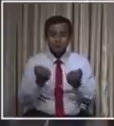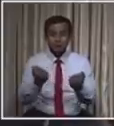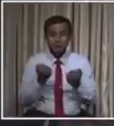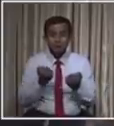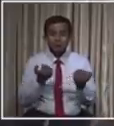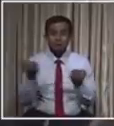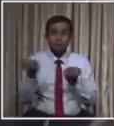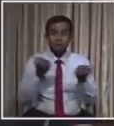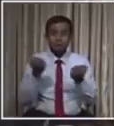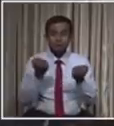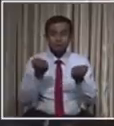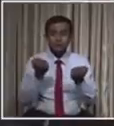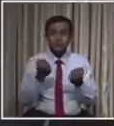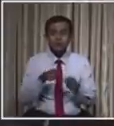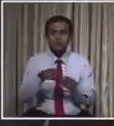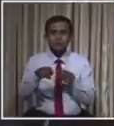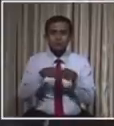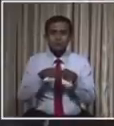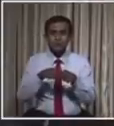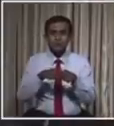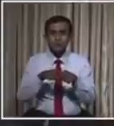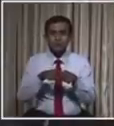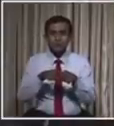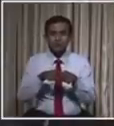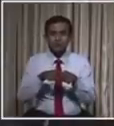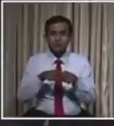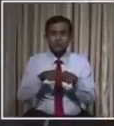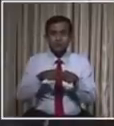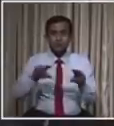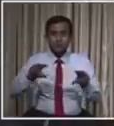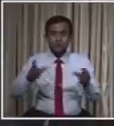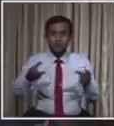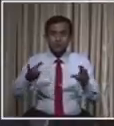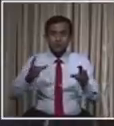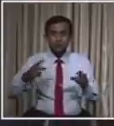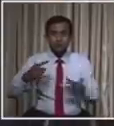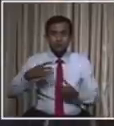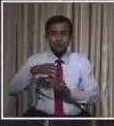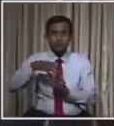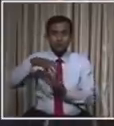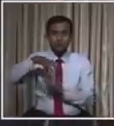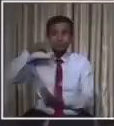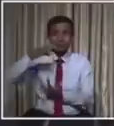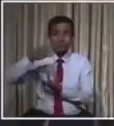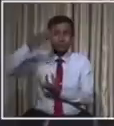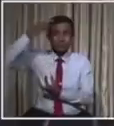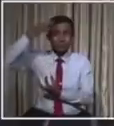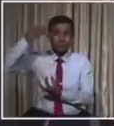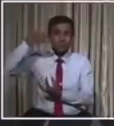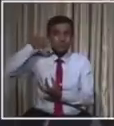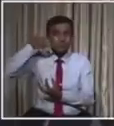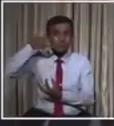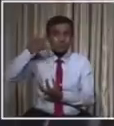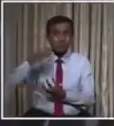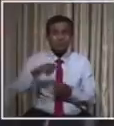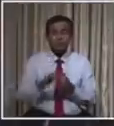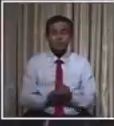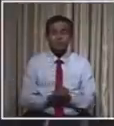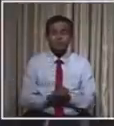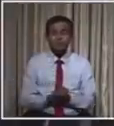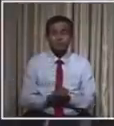යන්ත්‍ර වගේ ඒ වගේම ගුවන් මේ රේඩියෝ වෝකි ටෝකි සෙට් වගේක් 2018 අවුරුද්දේදී ගෙනල්ලා තිනවා ඔබතුමාගේ කාලය